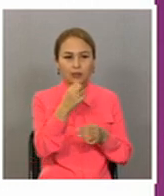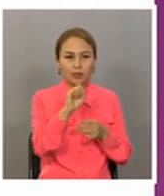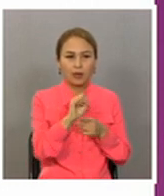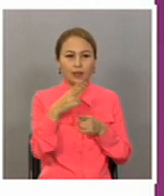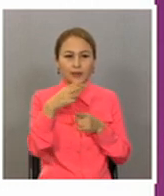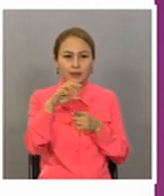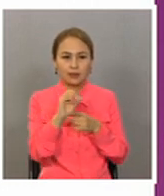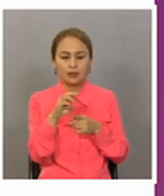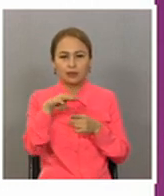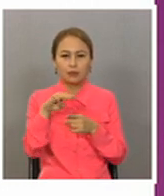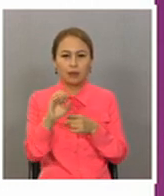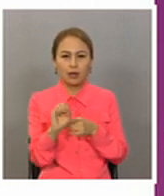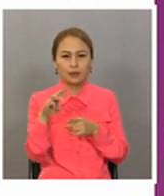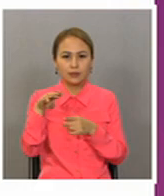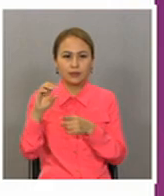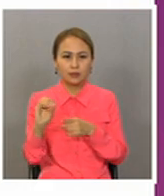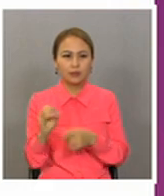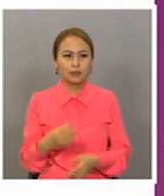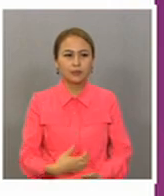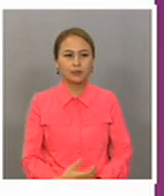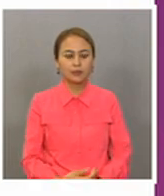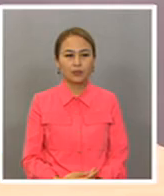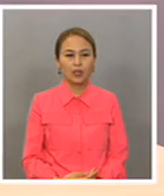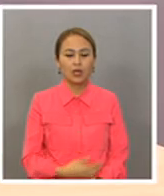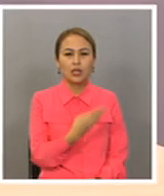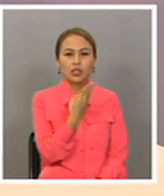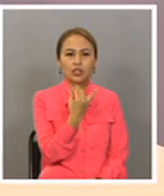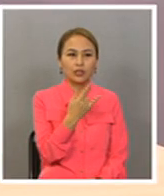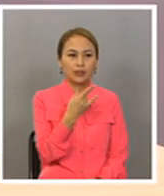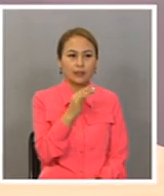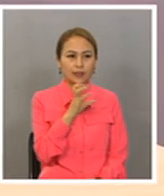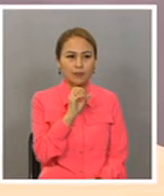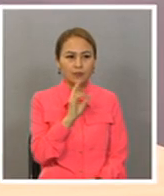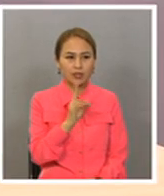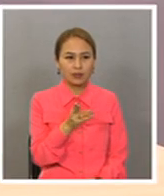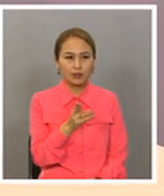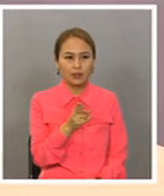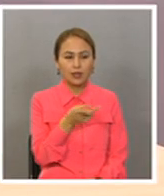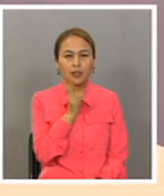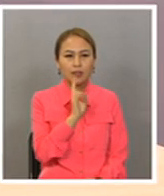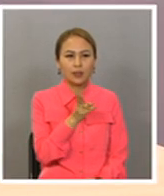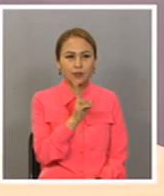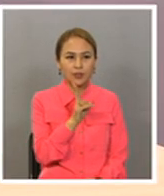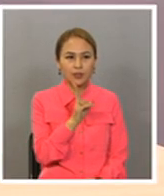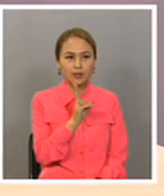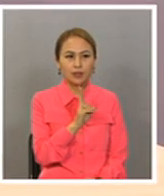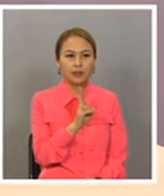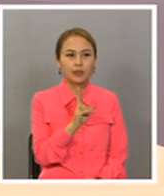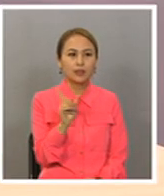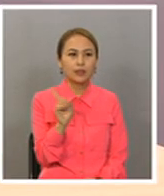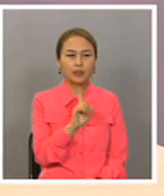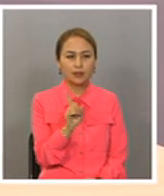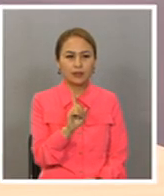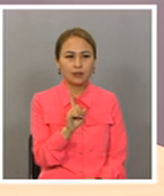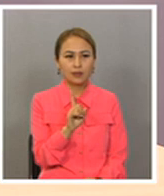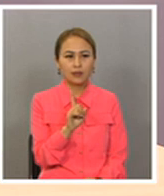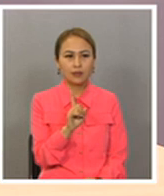да-де, та-те. Шығыс септік. Кімнен,